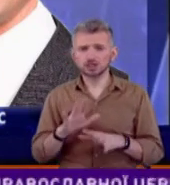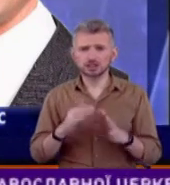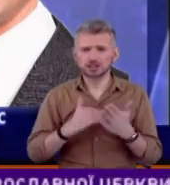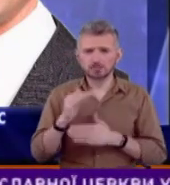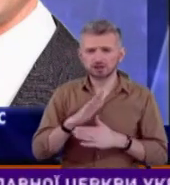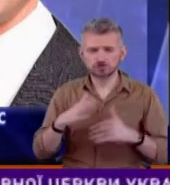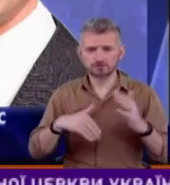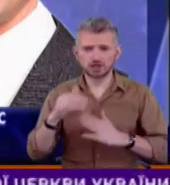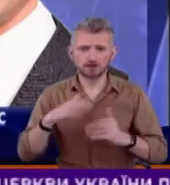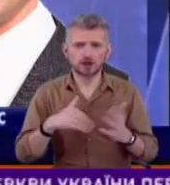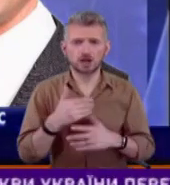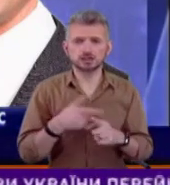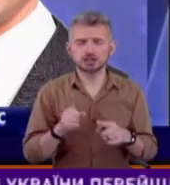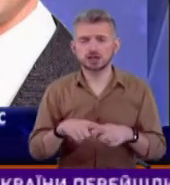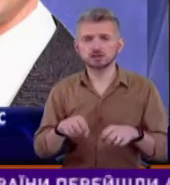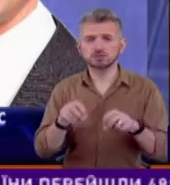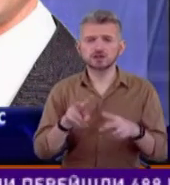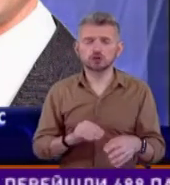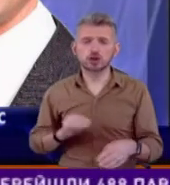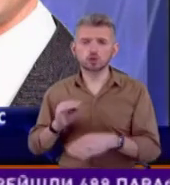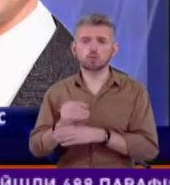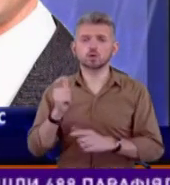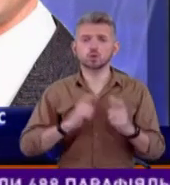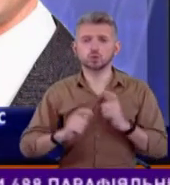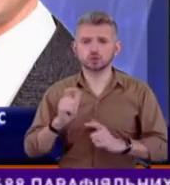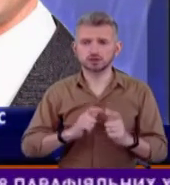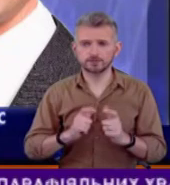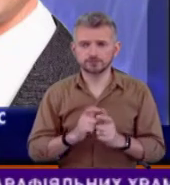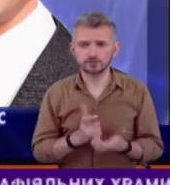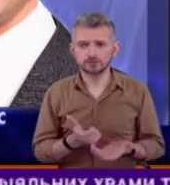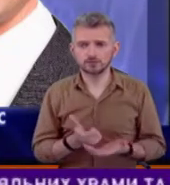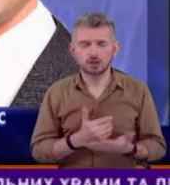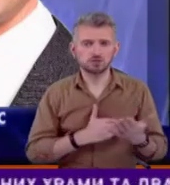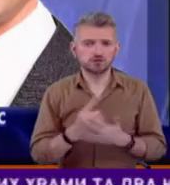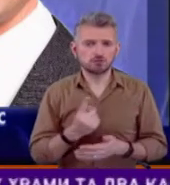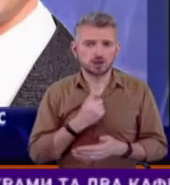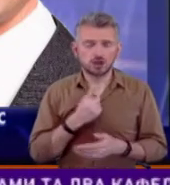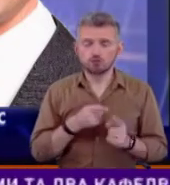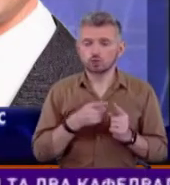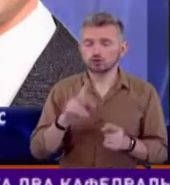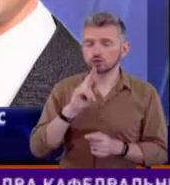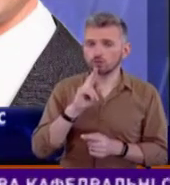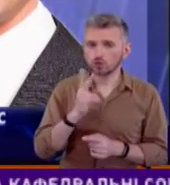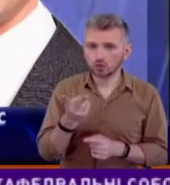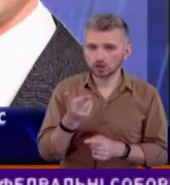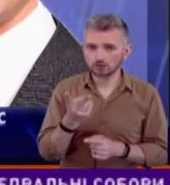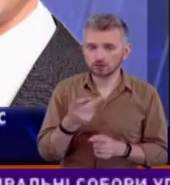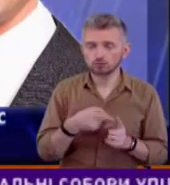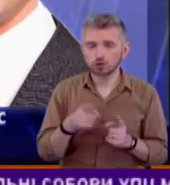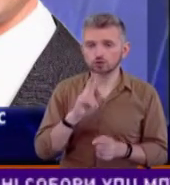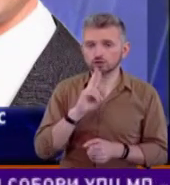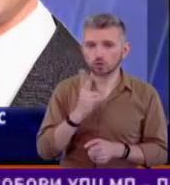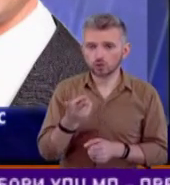підвищення кваліфікації, це спеціальні додаткові курси. Ну, підвищення майстерності. Протягом тих